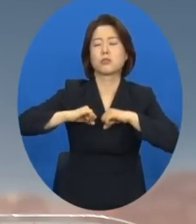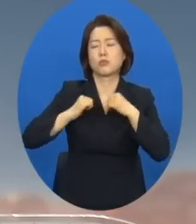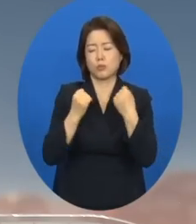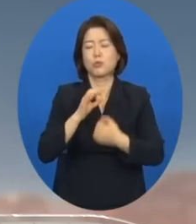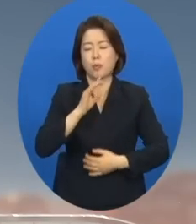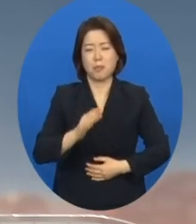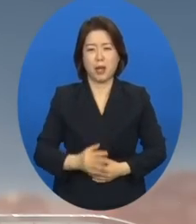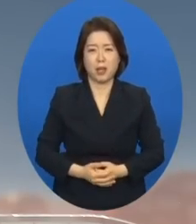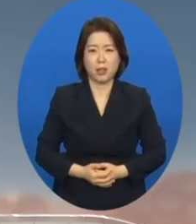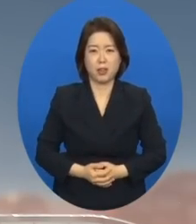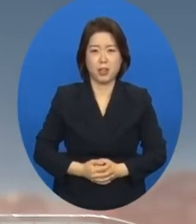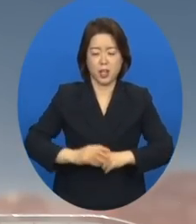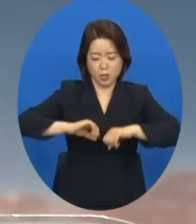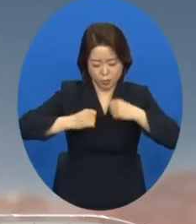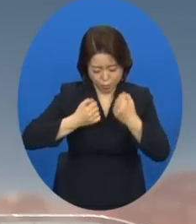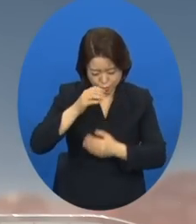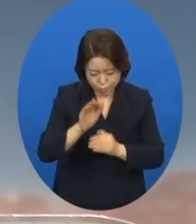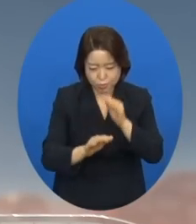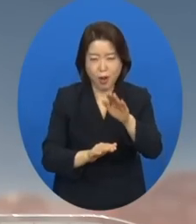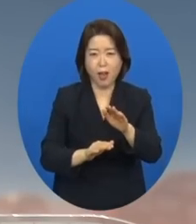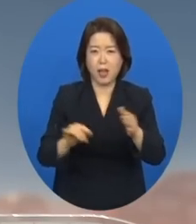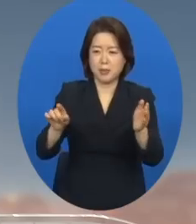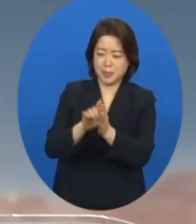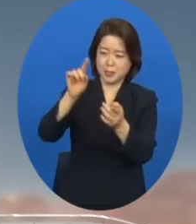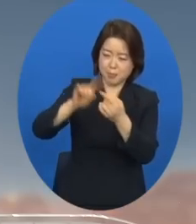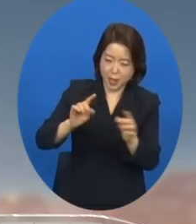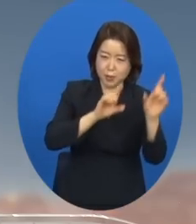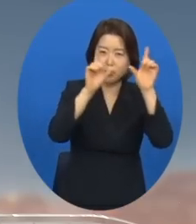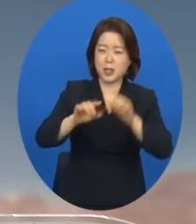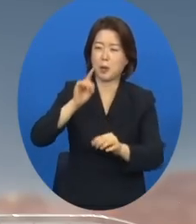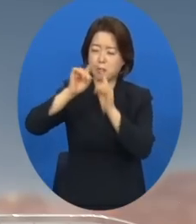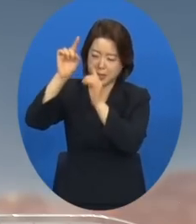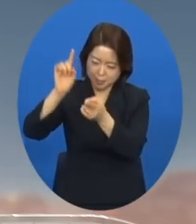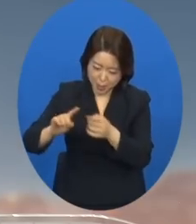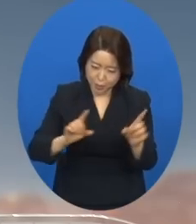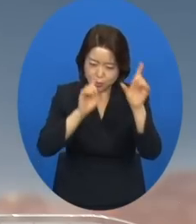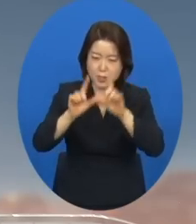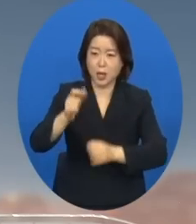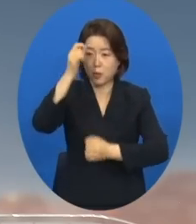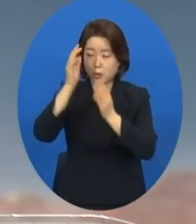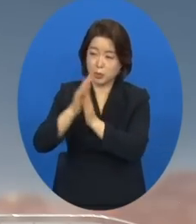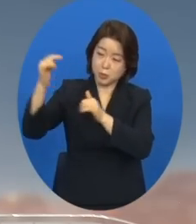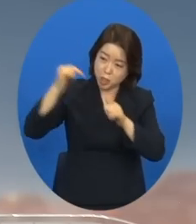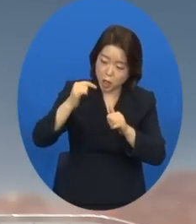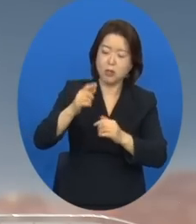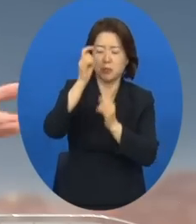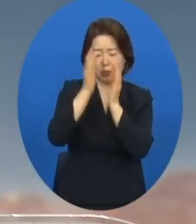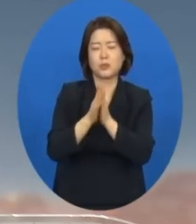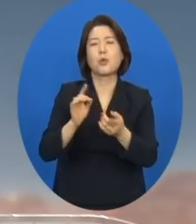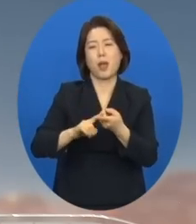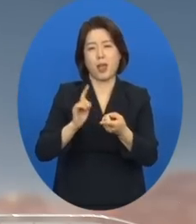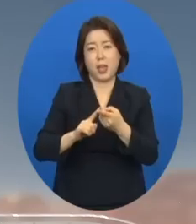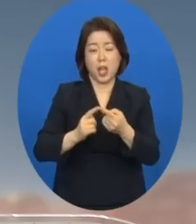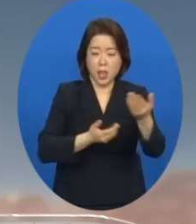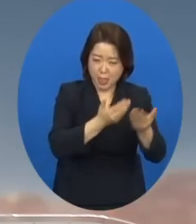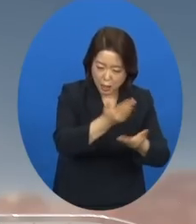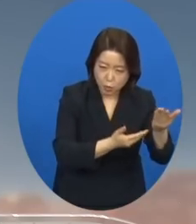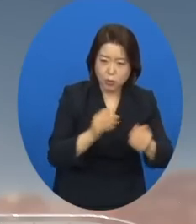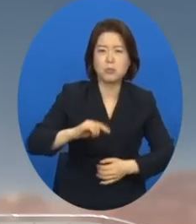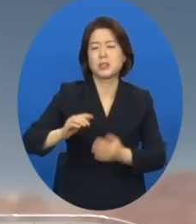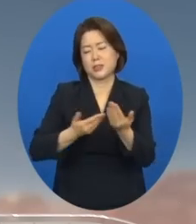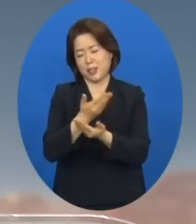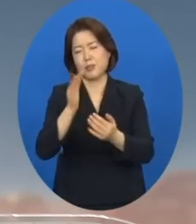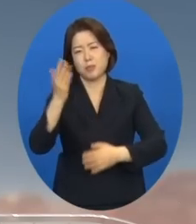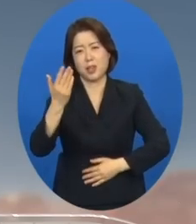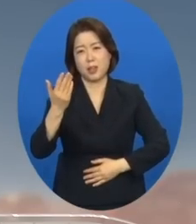것이죠 순종의 발걸음 믿음대로 살고 말씀대로 살고 기도하라면 기도하고 나누라고 나누고 사랑하라고